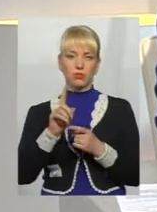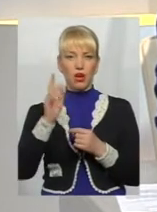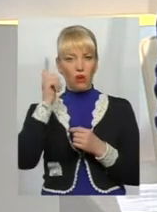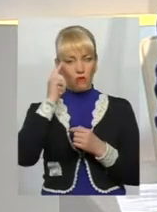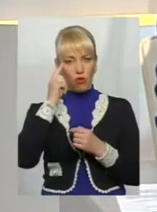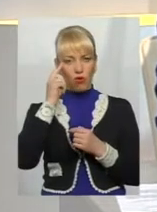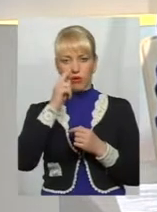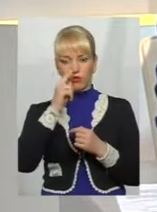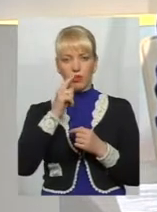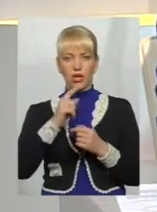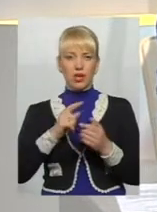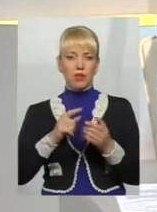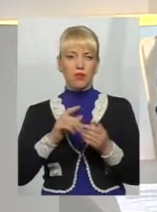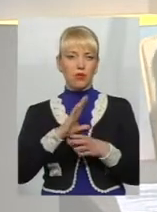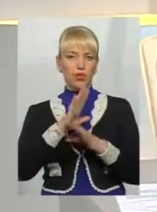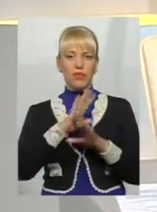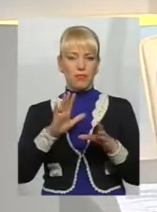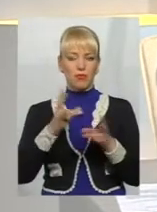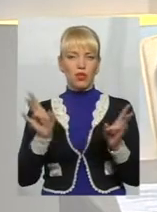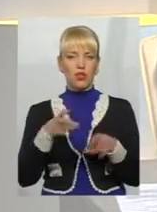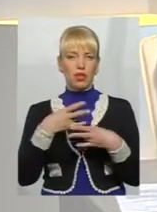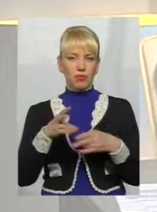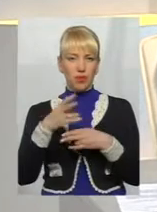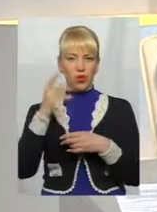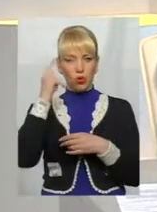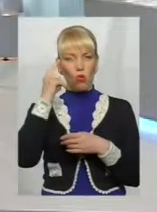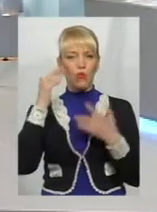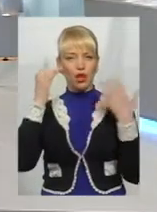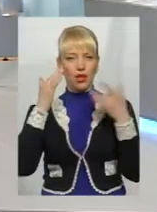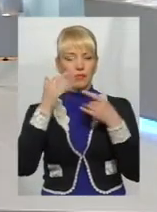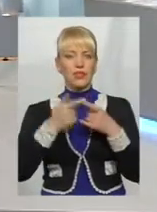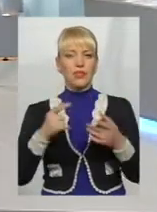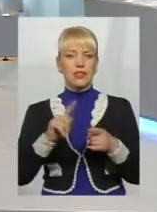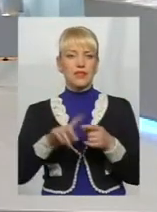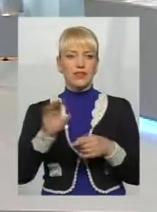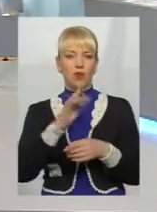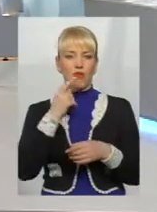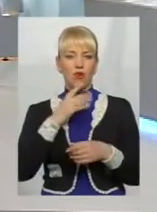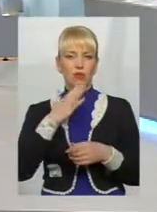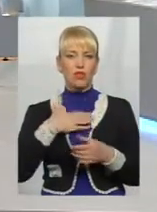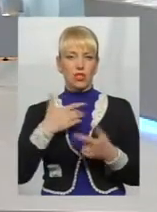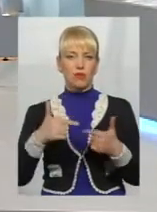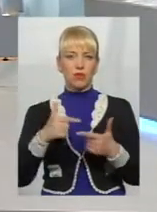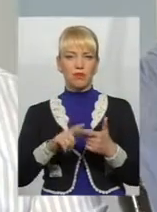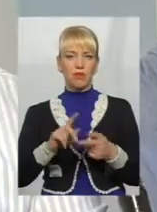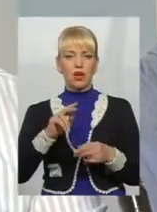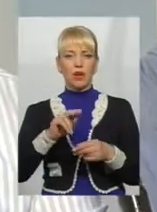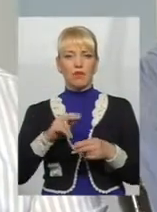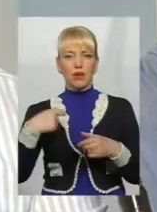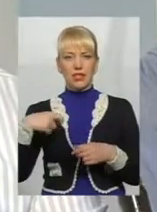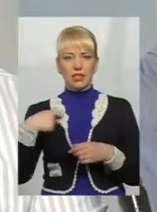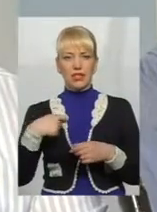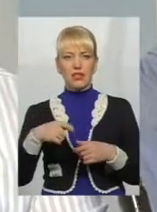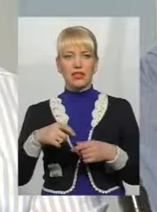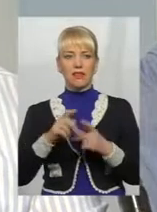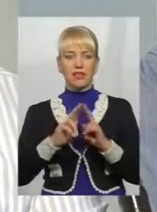лізли різні непотрібні думки. Про це все сьогодні говоримо з нашими гостями. Знайомтеся, Олександр Прокопов, президент Федерації легкої